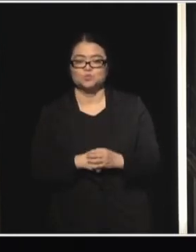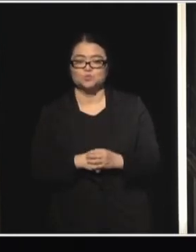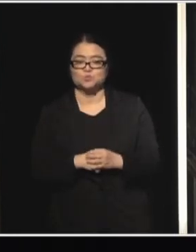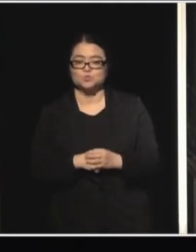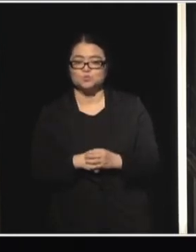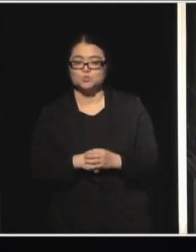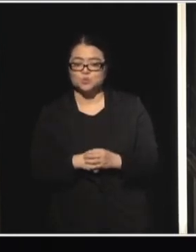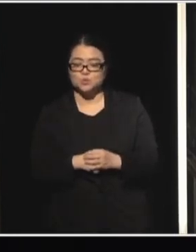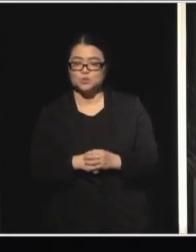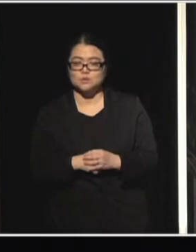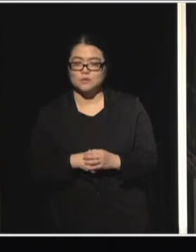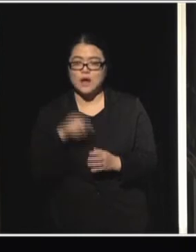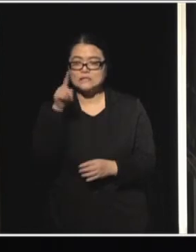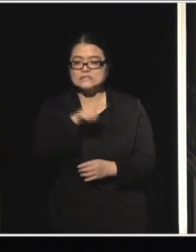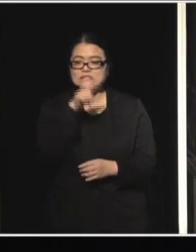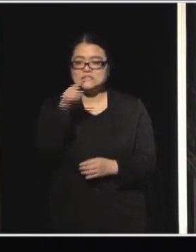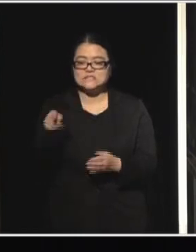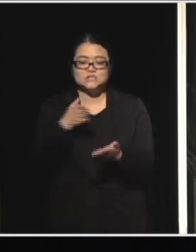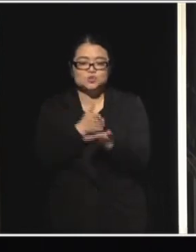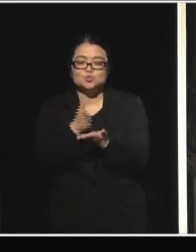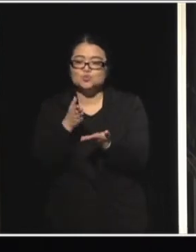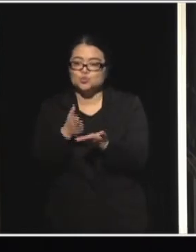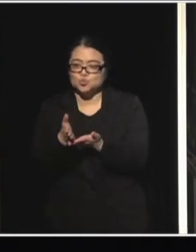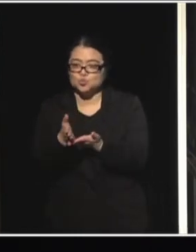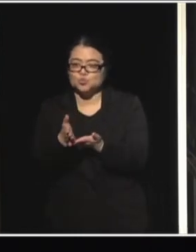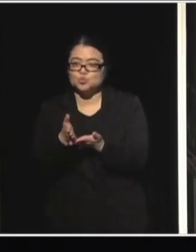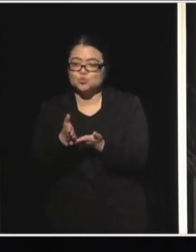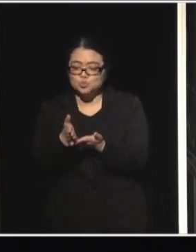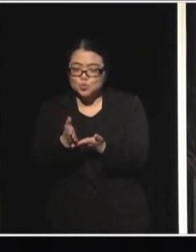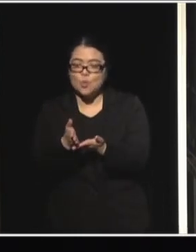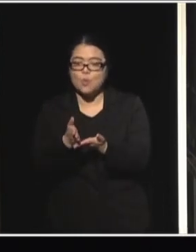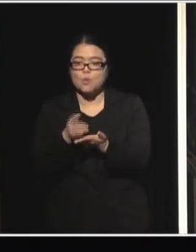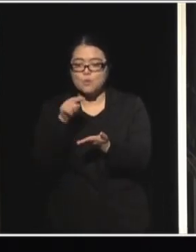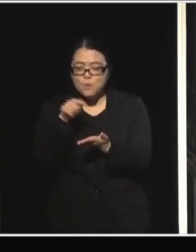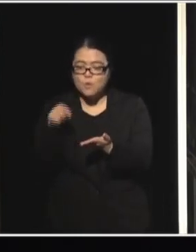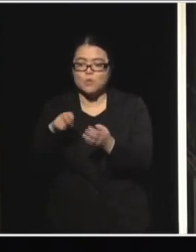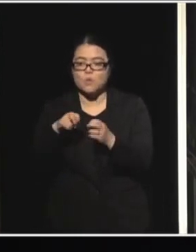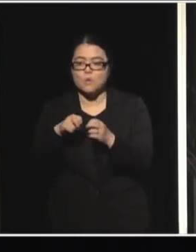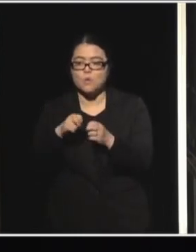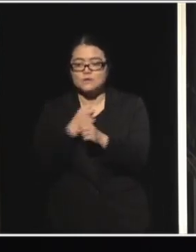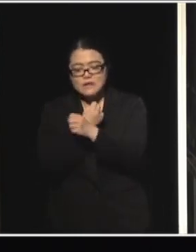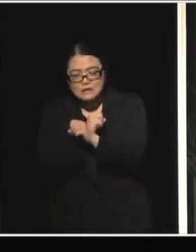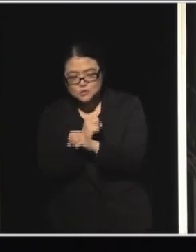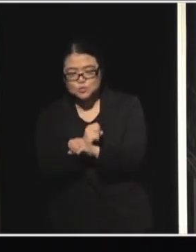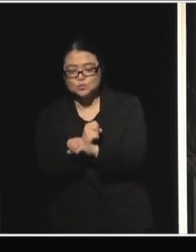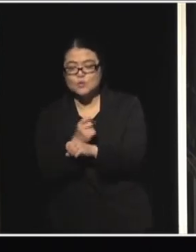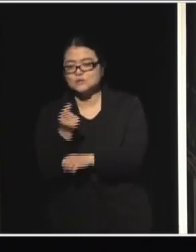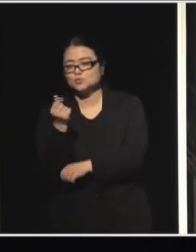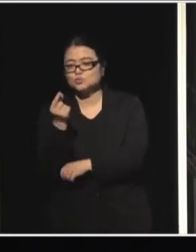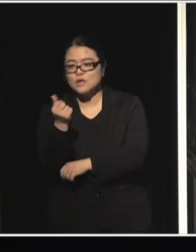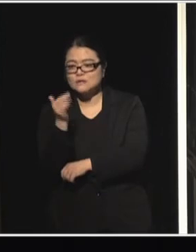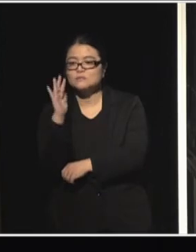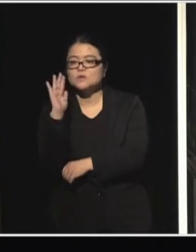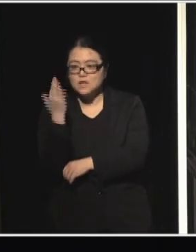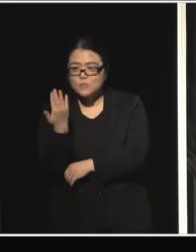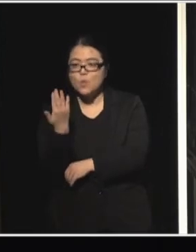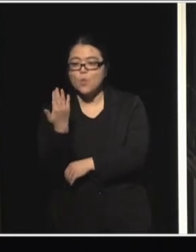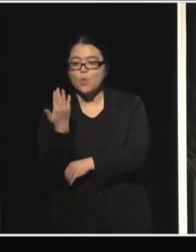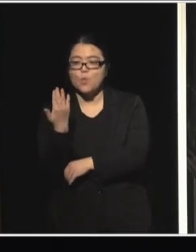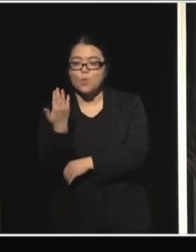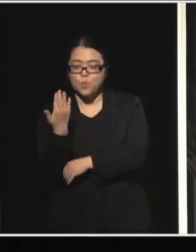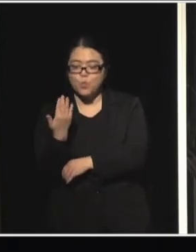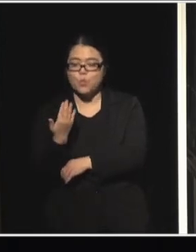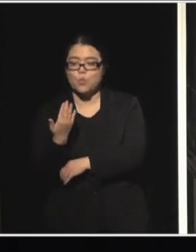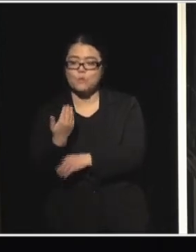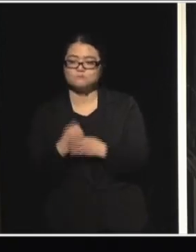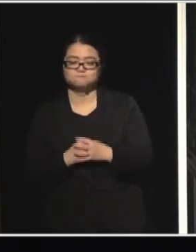者ですねあの人種さんの研究がまだまだ少ないんでありますが黒人と白人と比べてもあまりこの脂肪